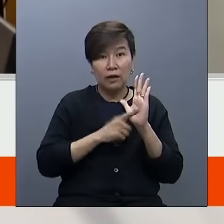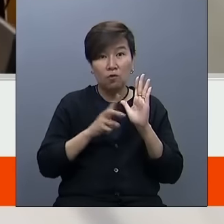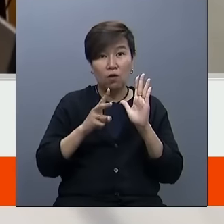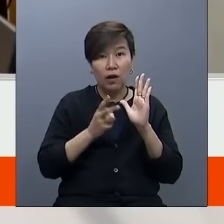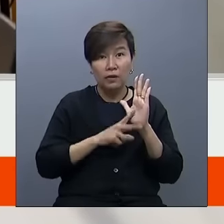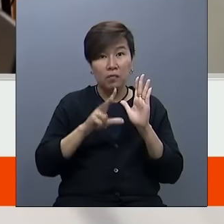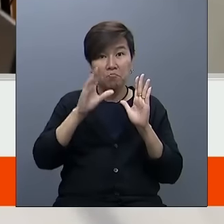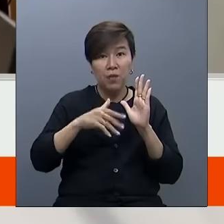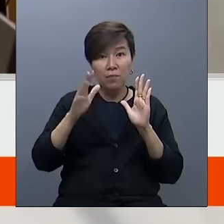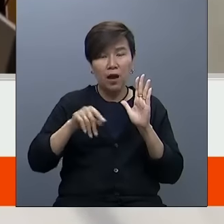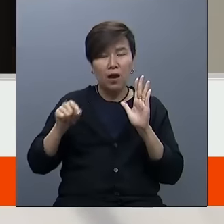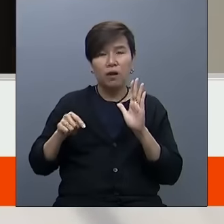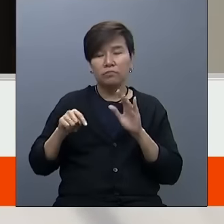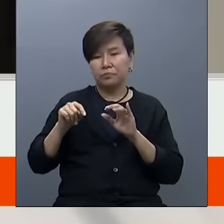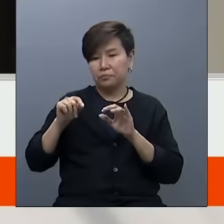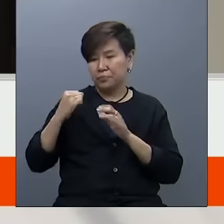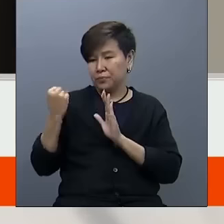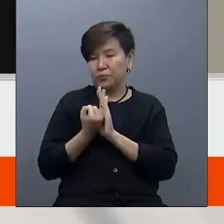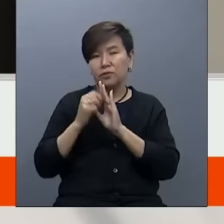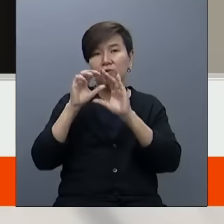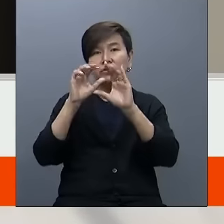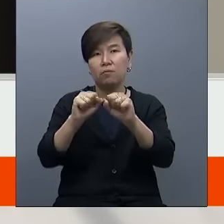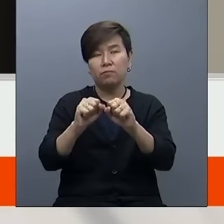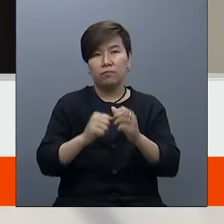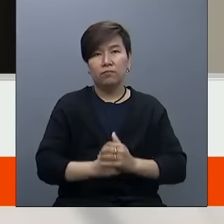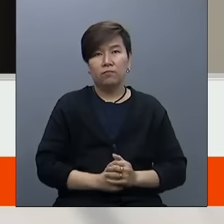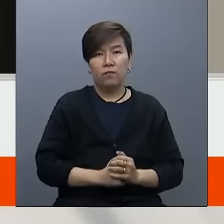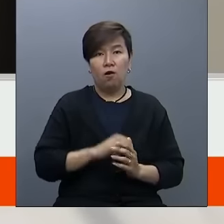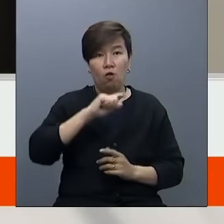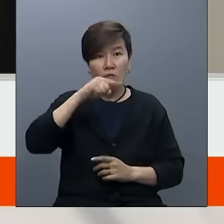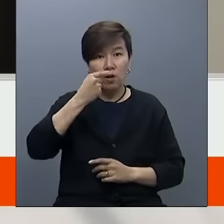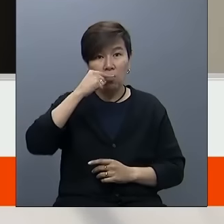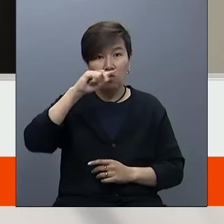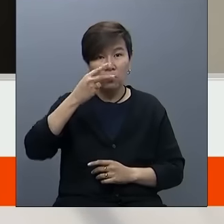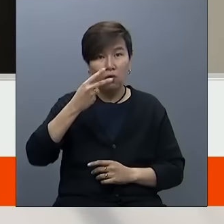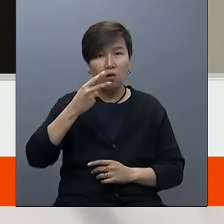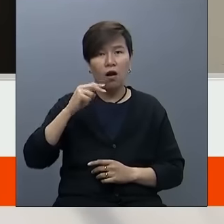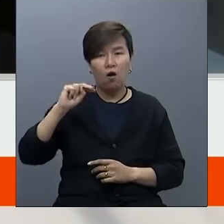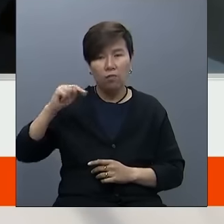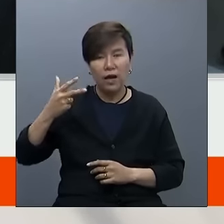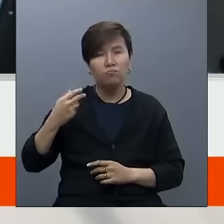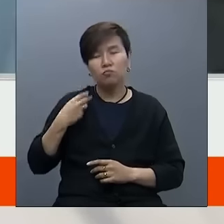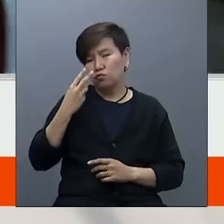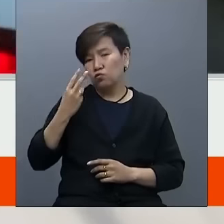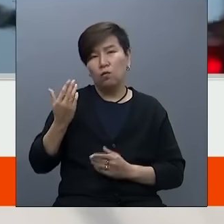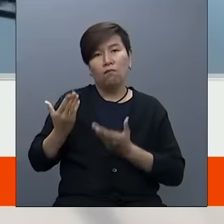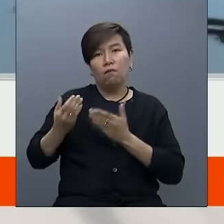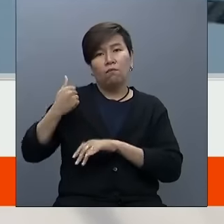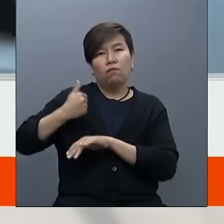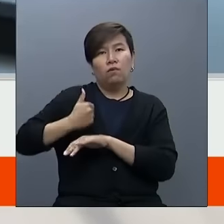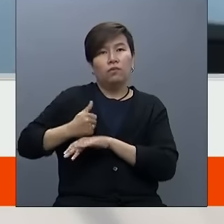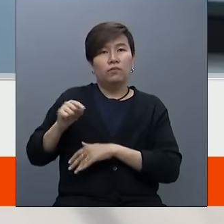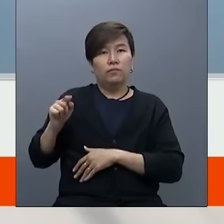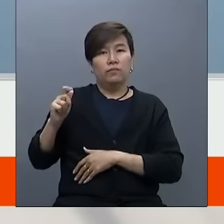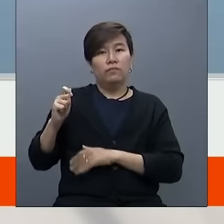อันนี้เป็นดุลพินิจท่านหรือท่านอาจจะบอกว่าออกหมายเรียกไปสองรอบแล้วให้ไปออกอีกยังไม่จำเป็นต้องหมายจับอันนี้เป็นดุลพินิจโดยชอบ